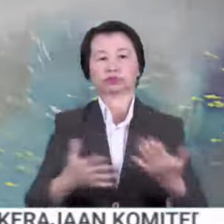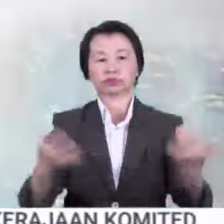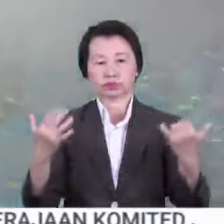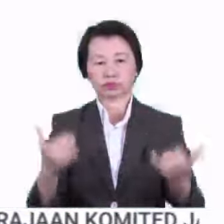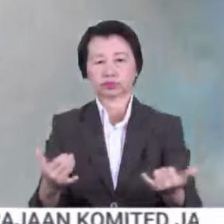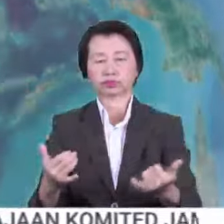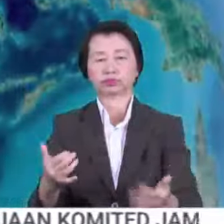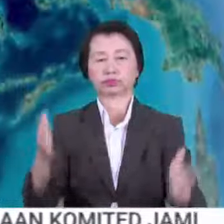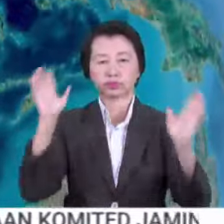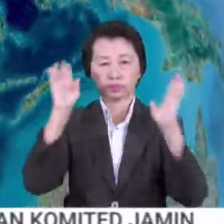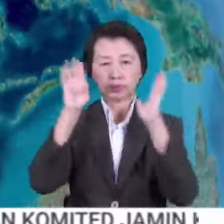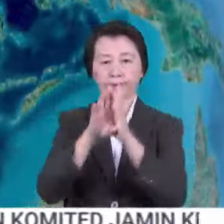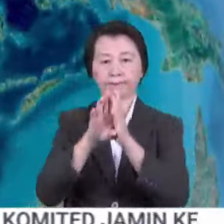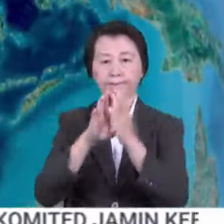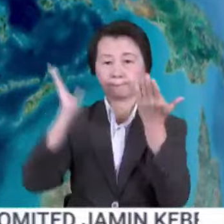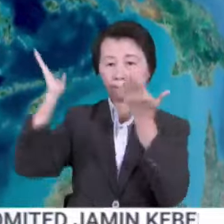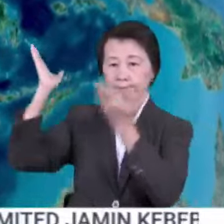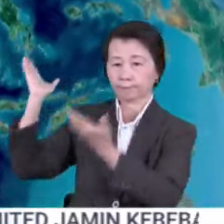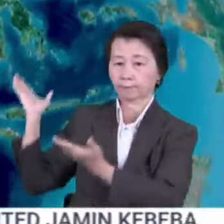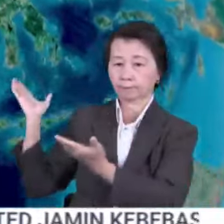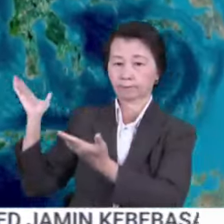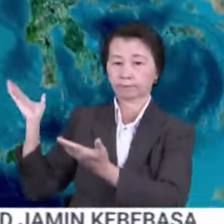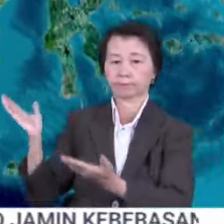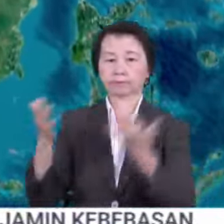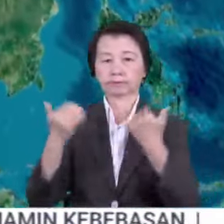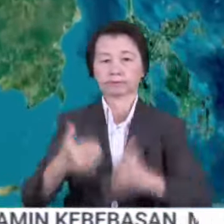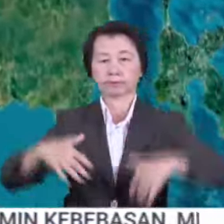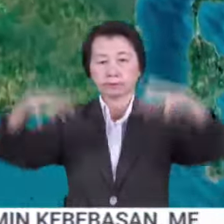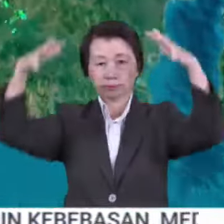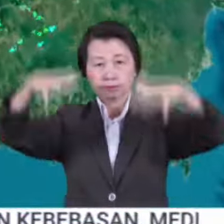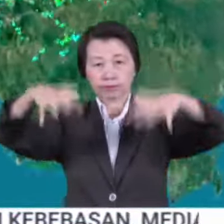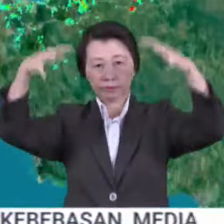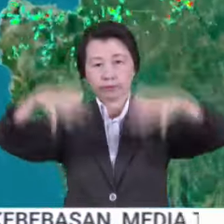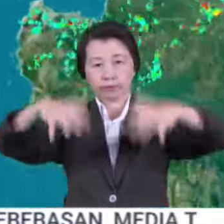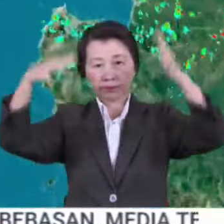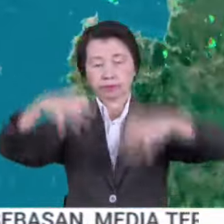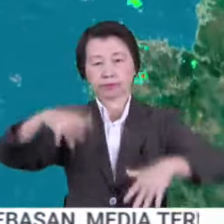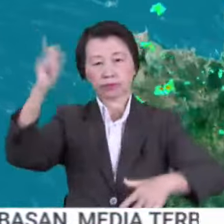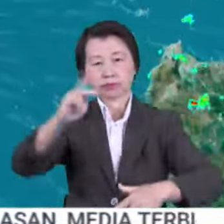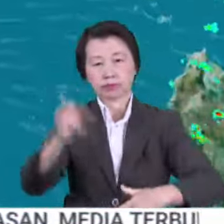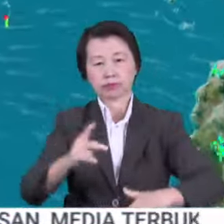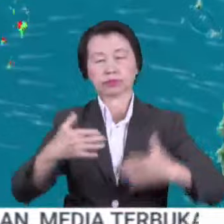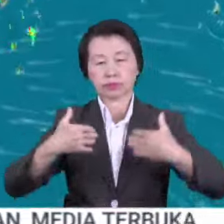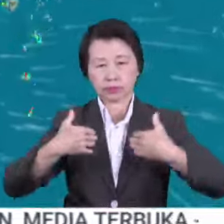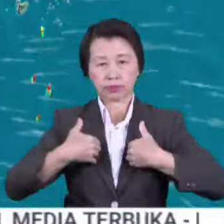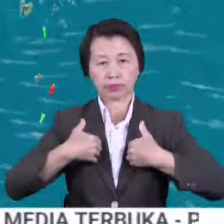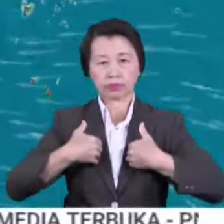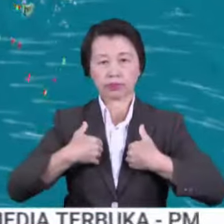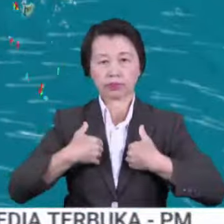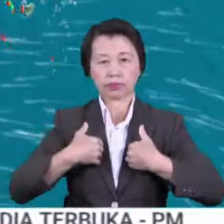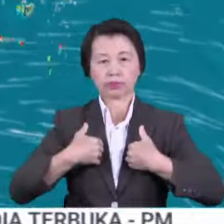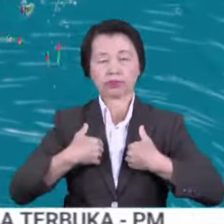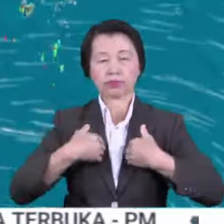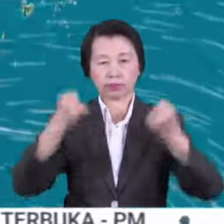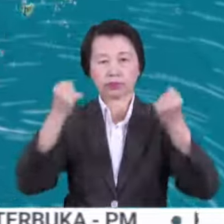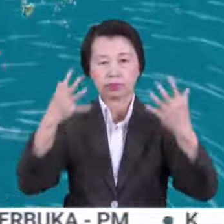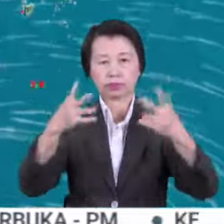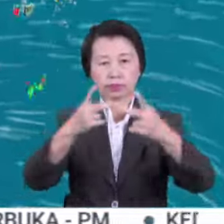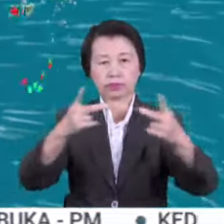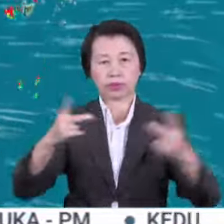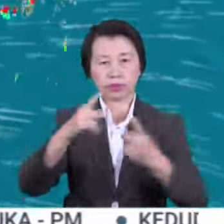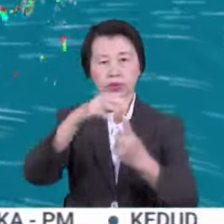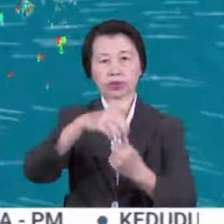kita beralih pada paparan rada terkini keadaan hujan beserta ibu pete di beberapa tempat dicerap di kebanyakan kawasan